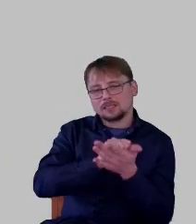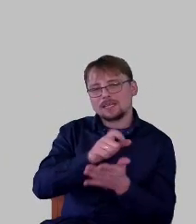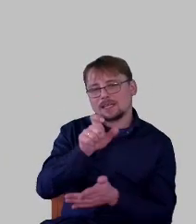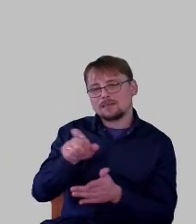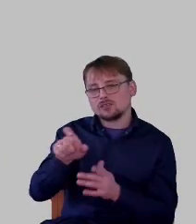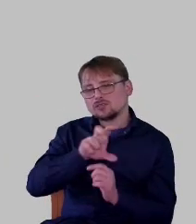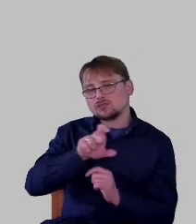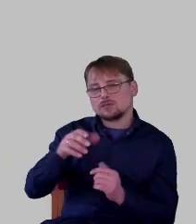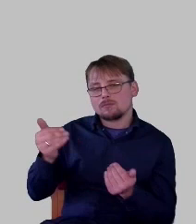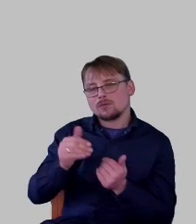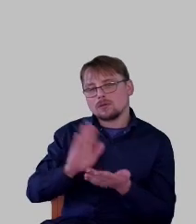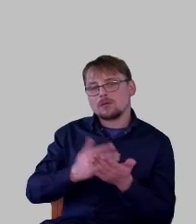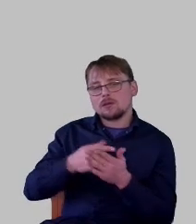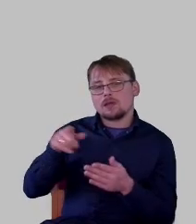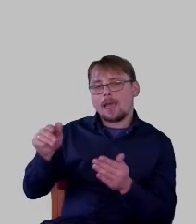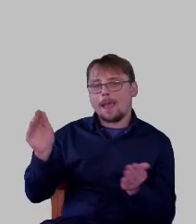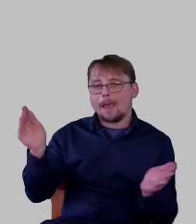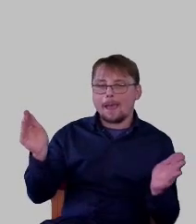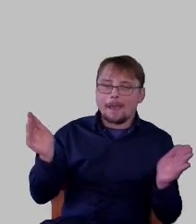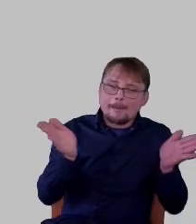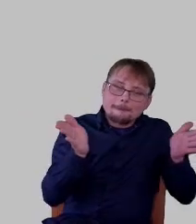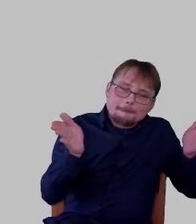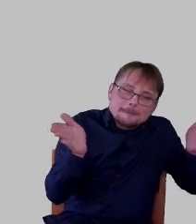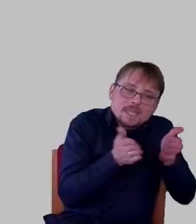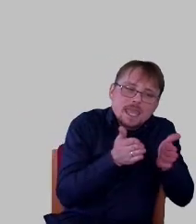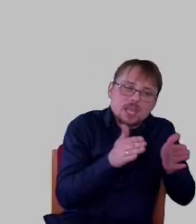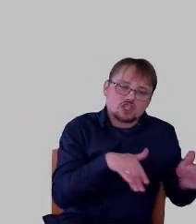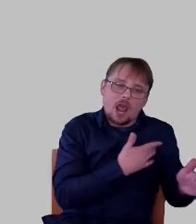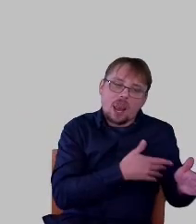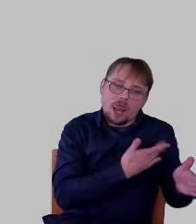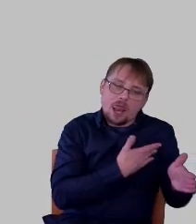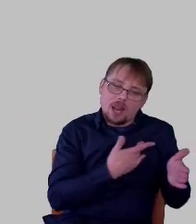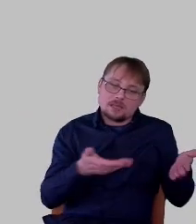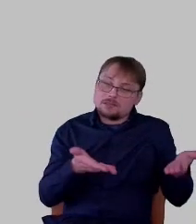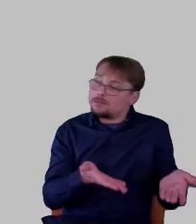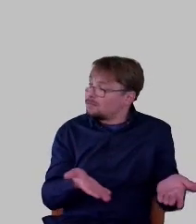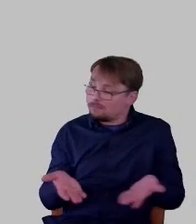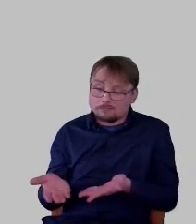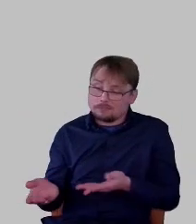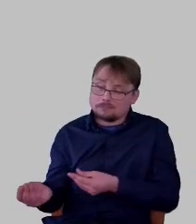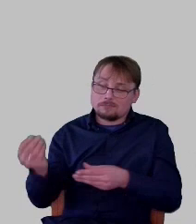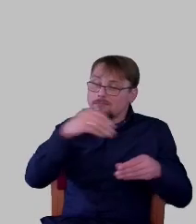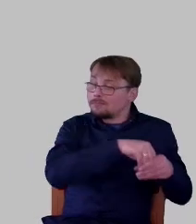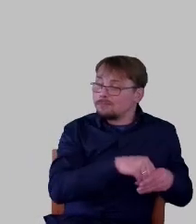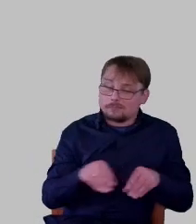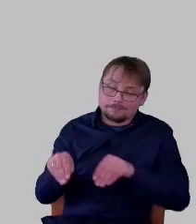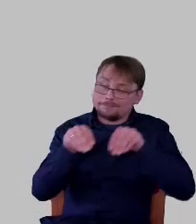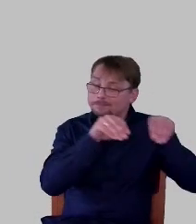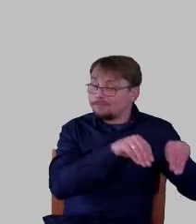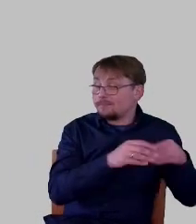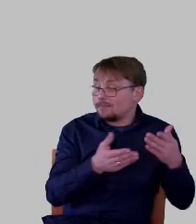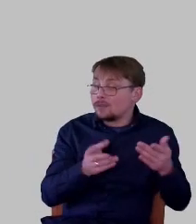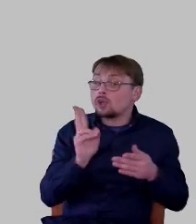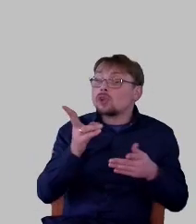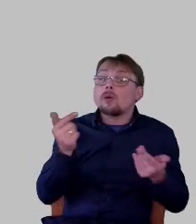czy może w mniejszym liczebnie oddziale, jak wskazano w przepisach, do 5 uczniów. I taką decyzję o takiej potrzebie może